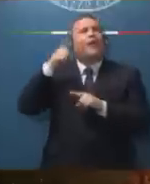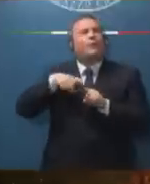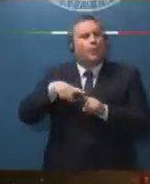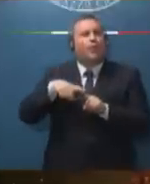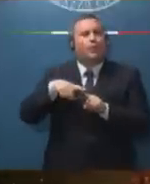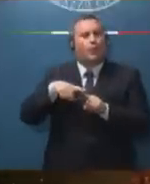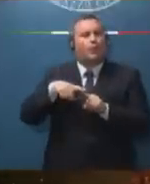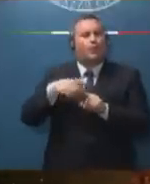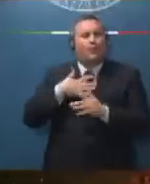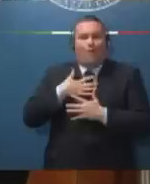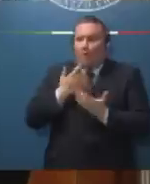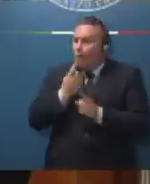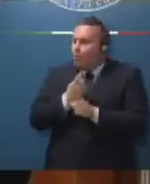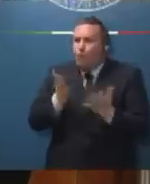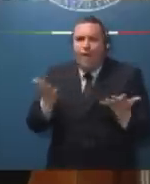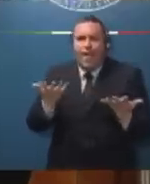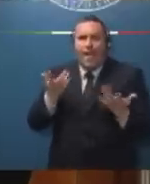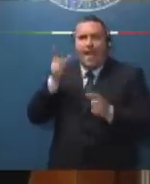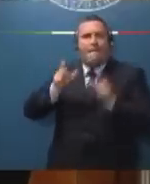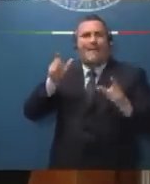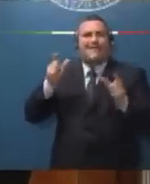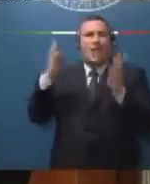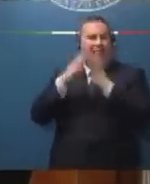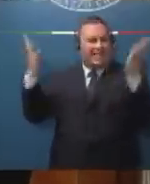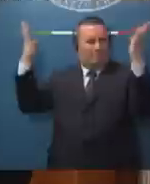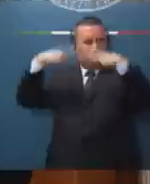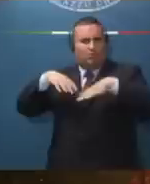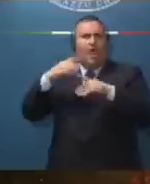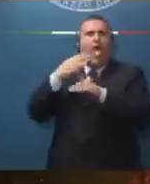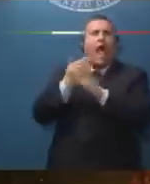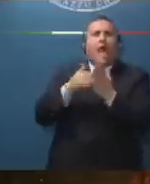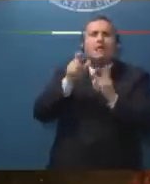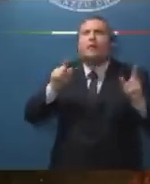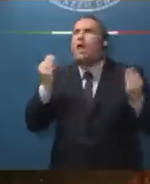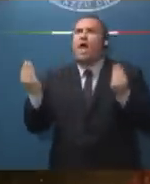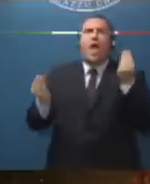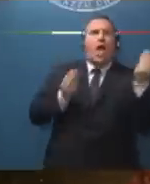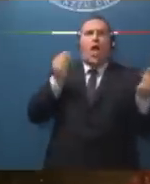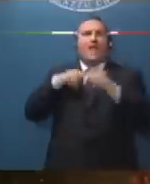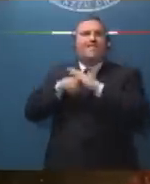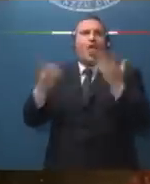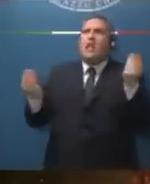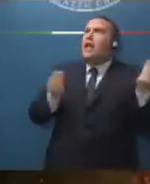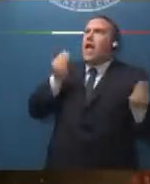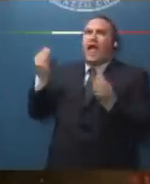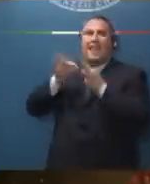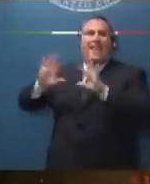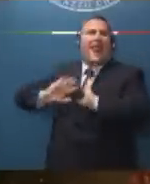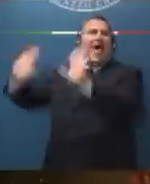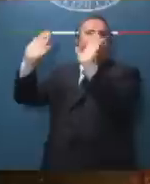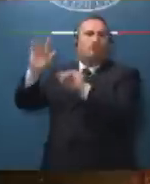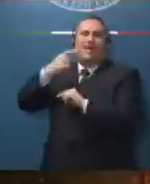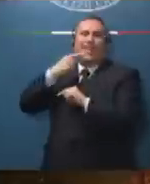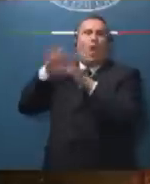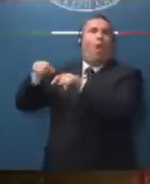serve sono le case per gli sfollati per tutte le persone che hanno lasciato i territori temporaneamente